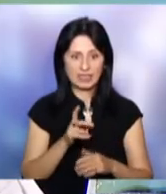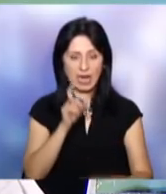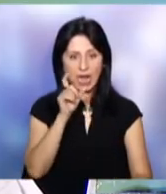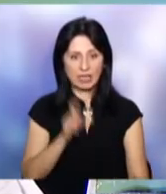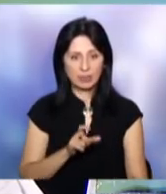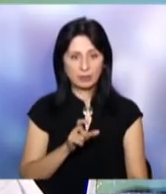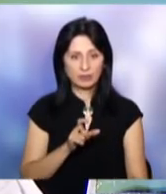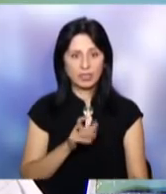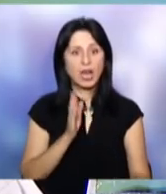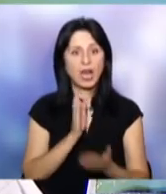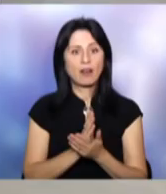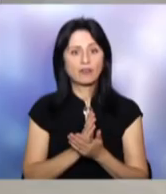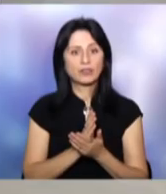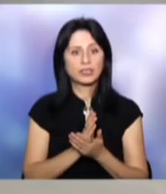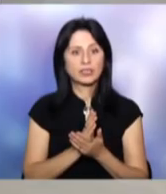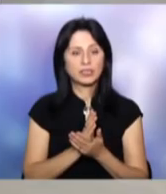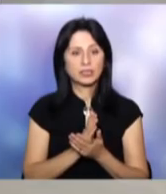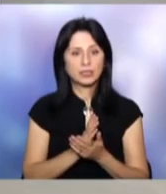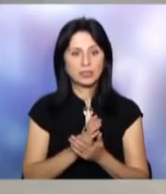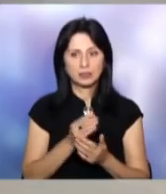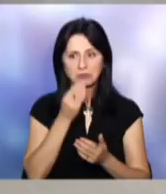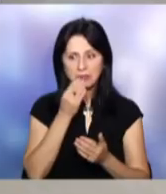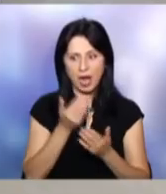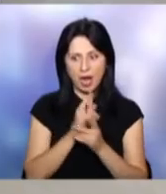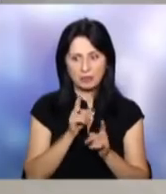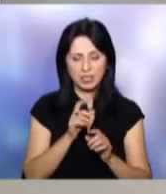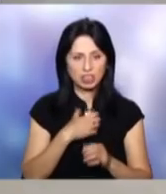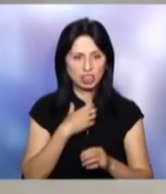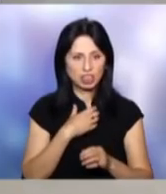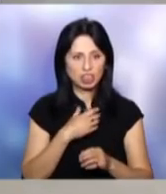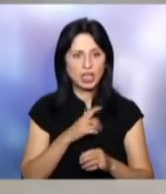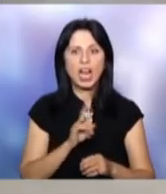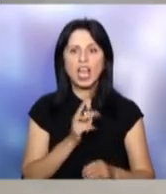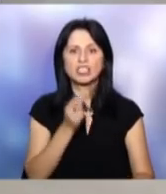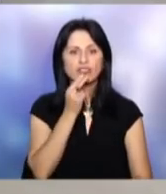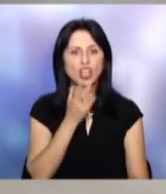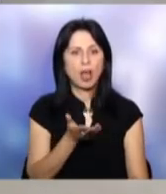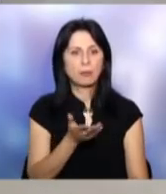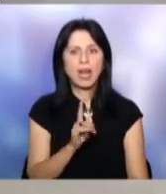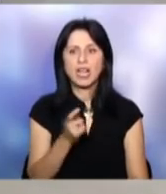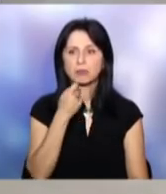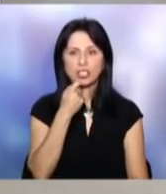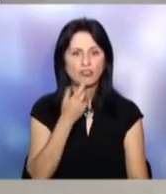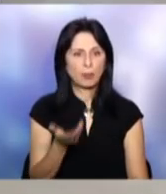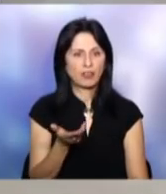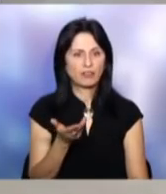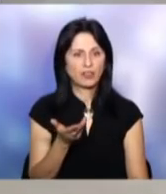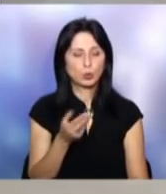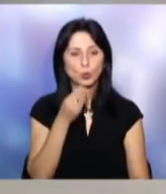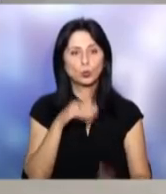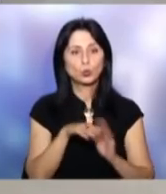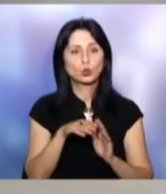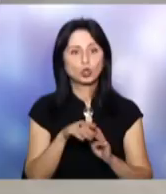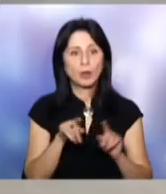ადამიანს აქვს თქვათ ახლი შიში, ადამიანს აქვს შიში იმისა, რას ვჭამ, რას მაჭმევენ,